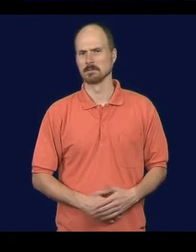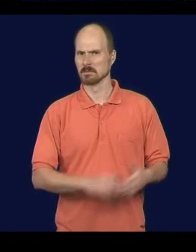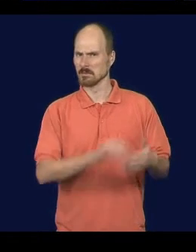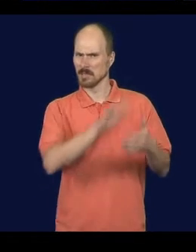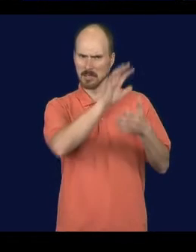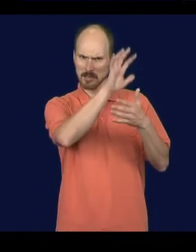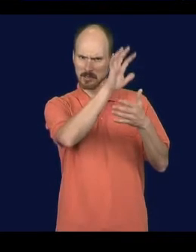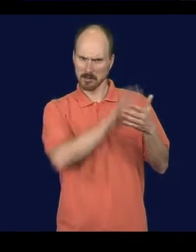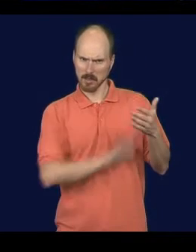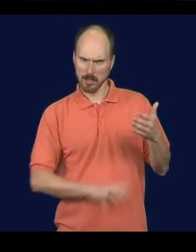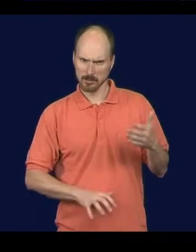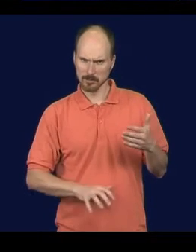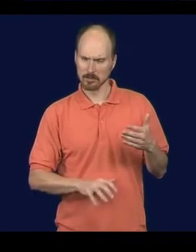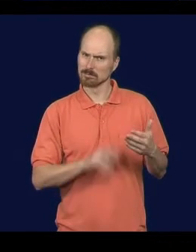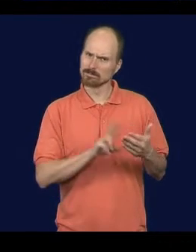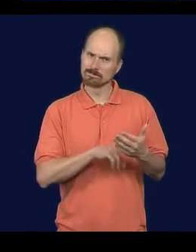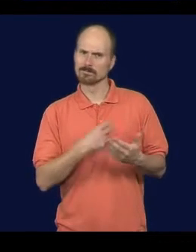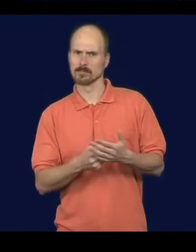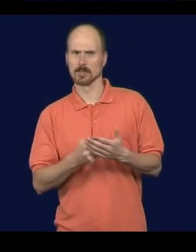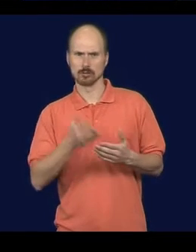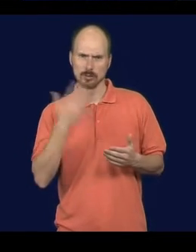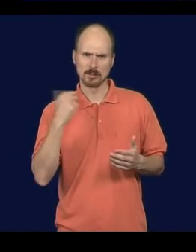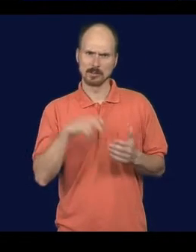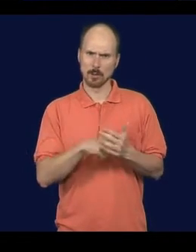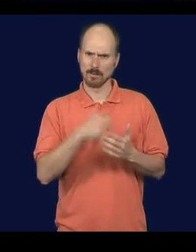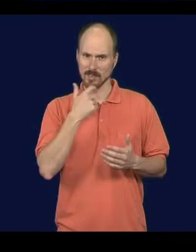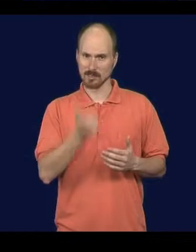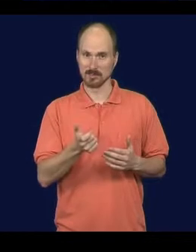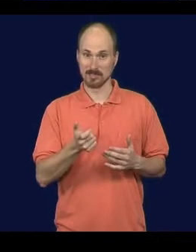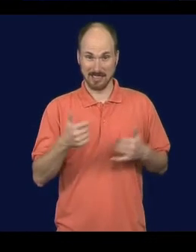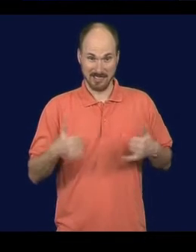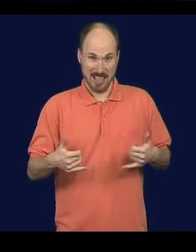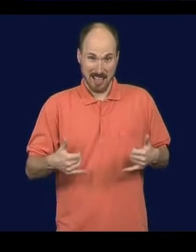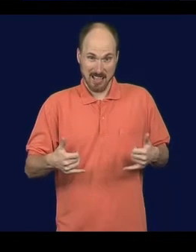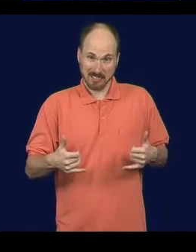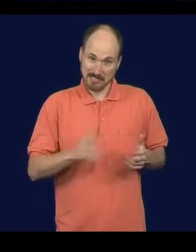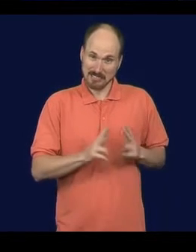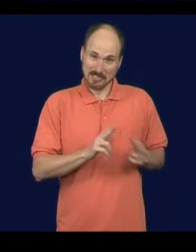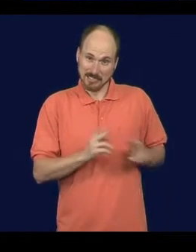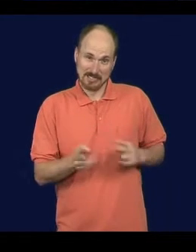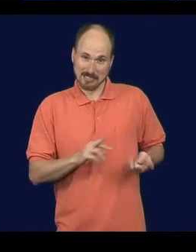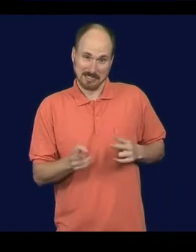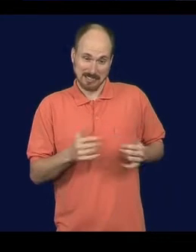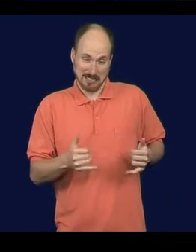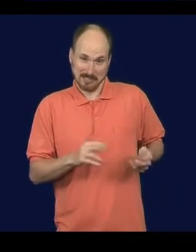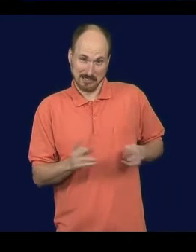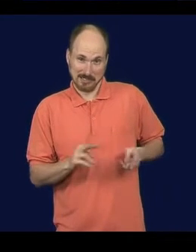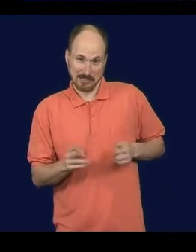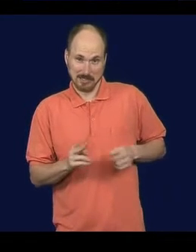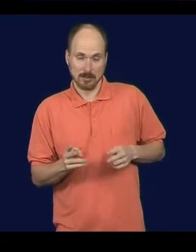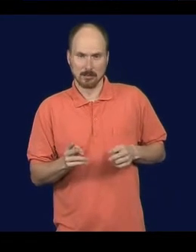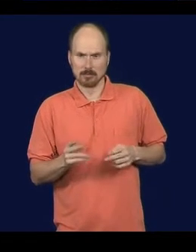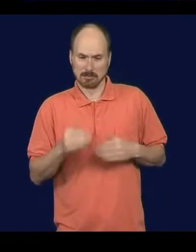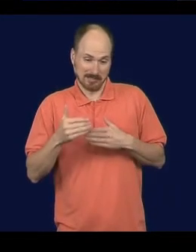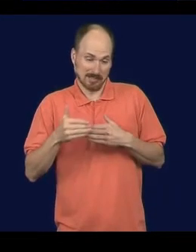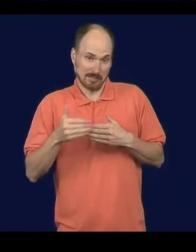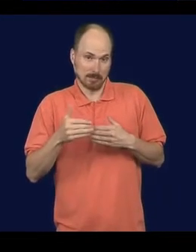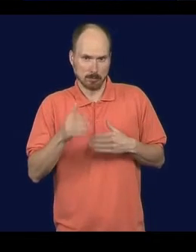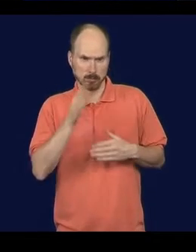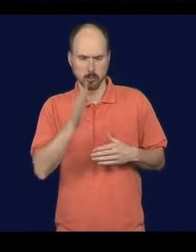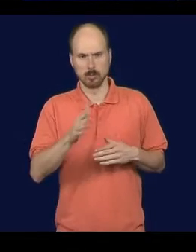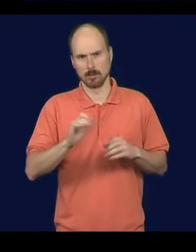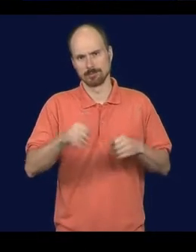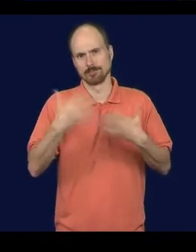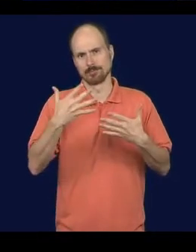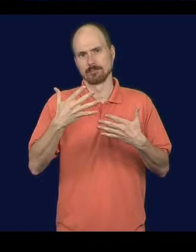Věda je jen perverzí, pokud jejím nejvyšším cílem není lepší lidstvo. V duchu tohoto citátu od Nikola Tesly byla